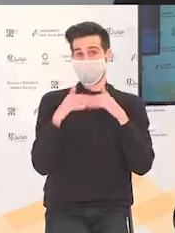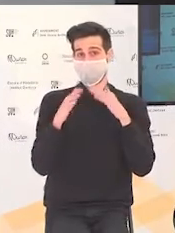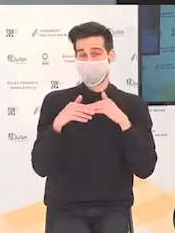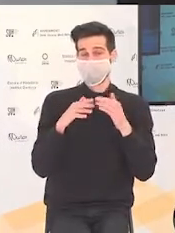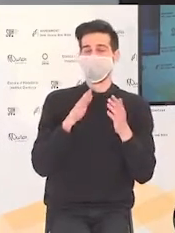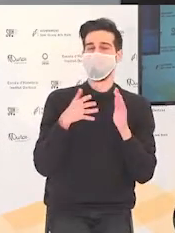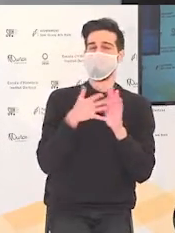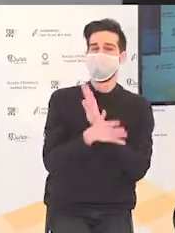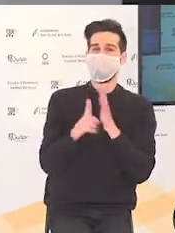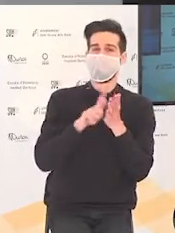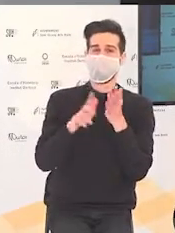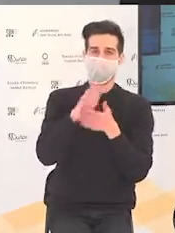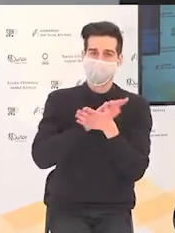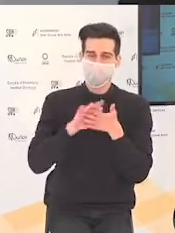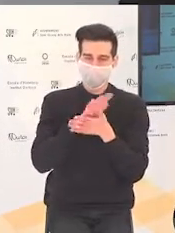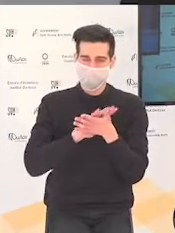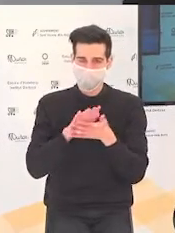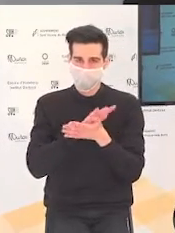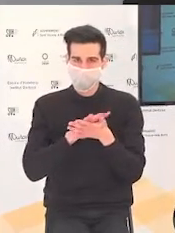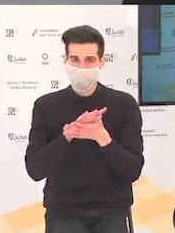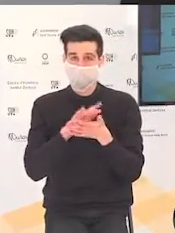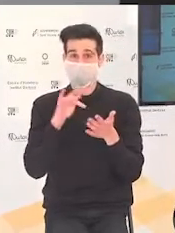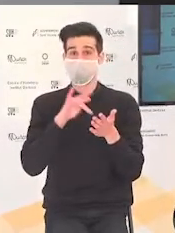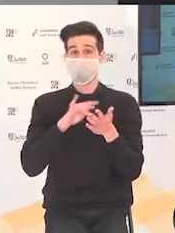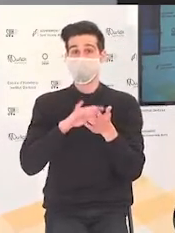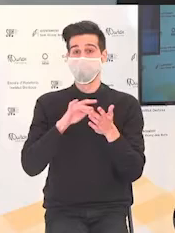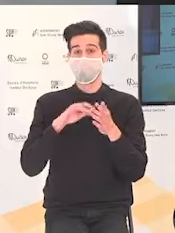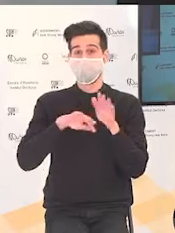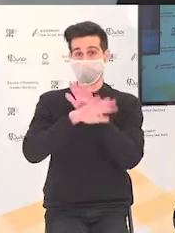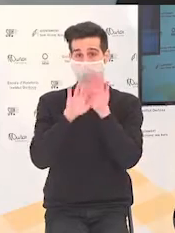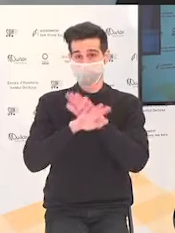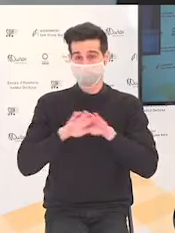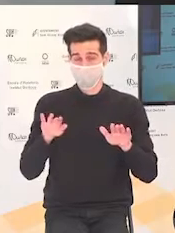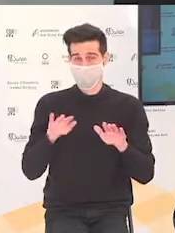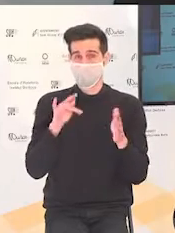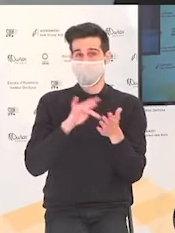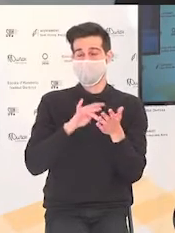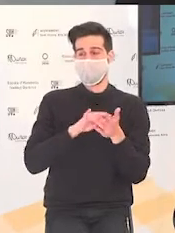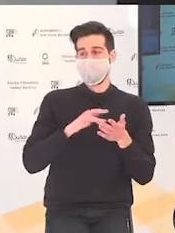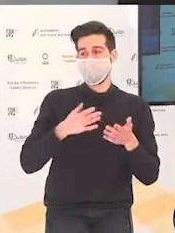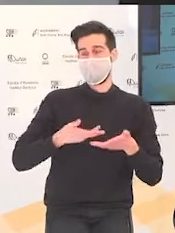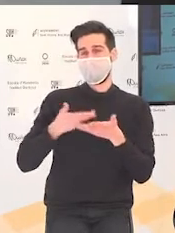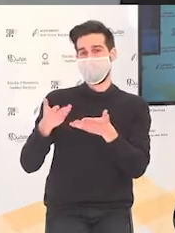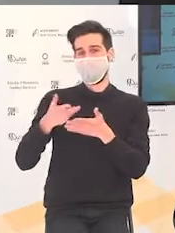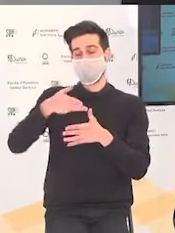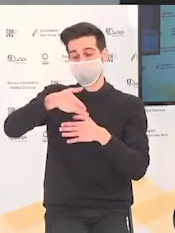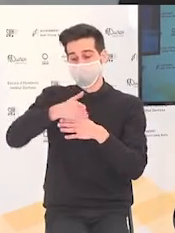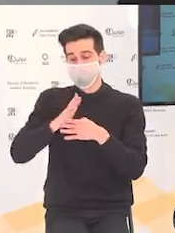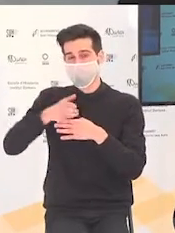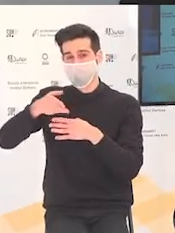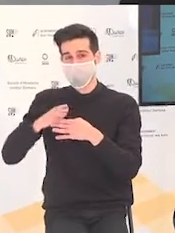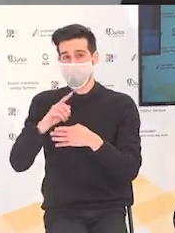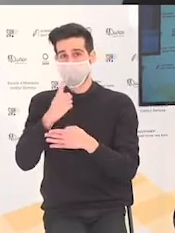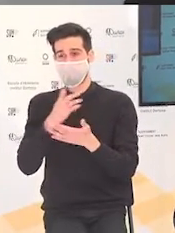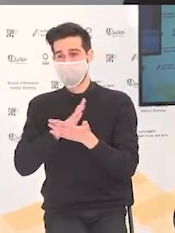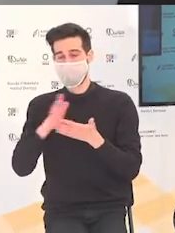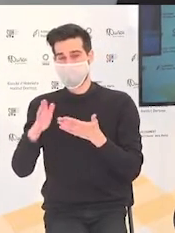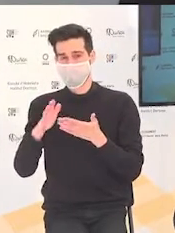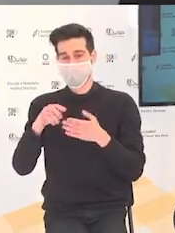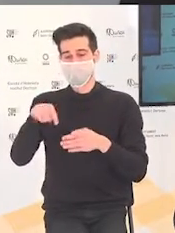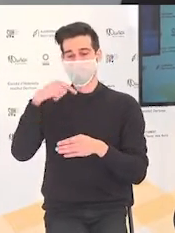acabar, podreu sortir per provar i agafar una porció del pastís que ens farà el